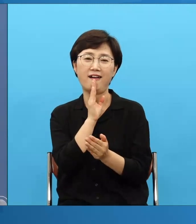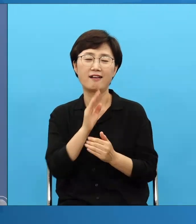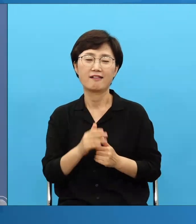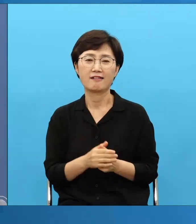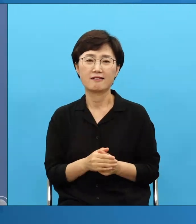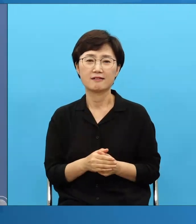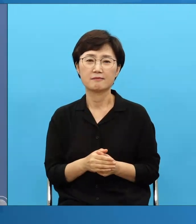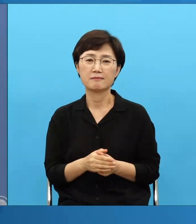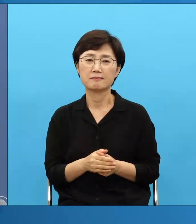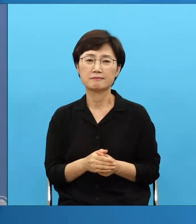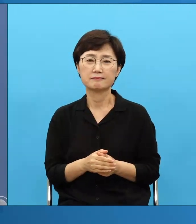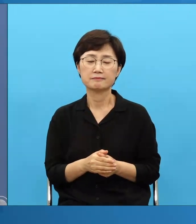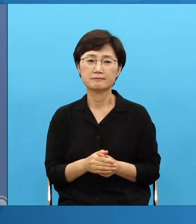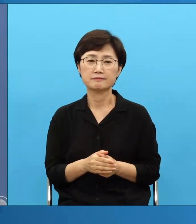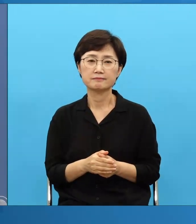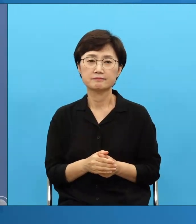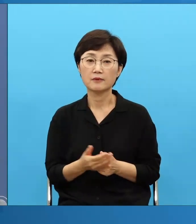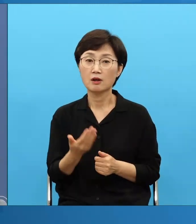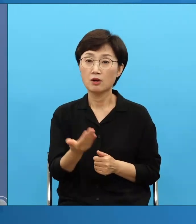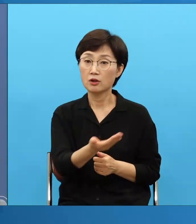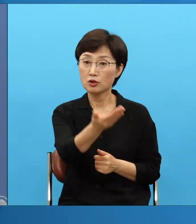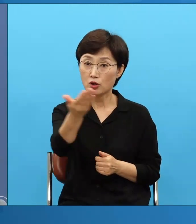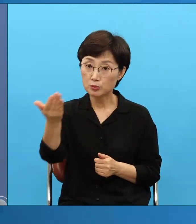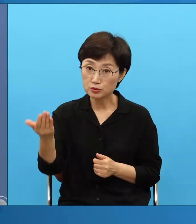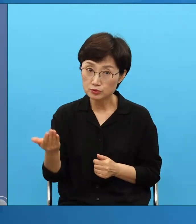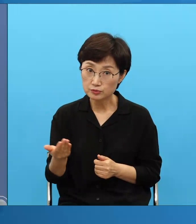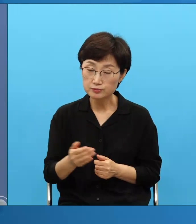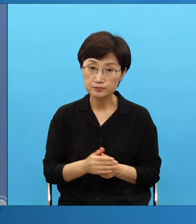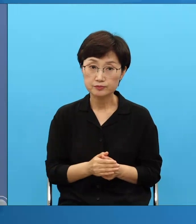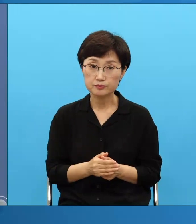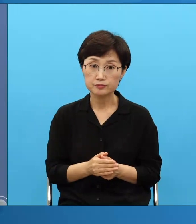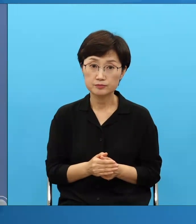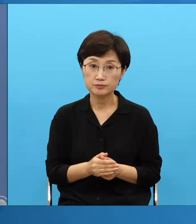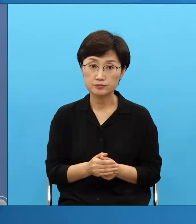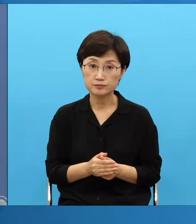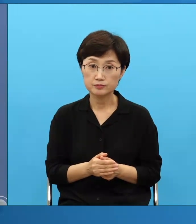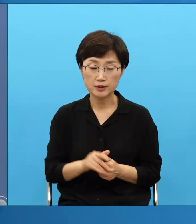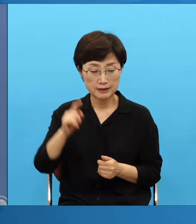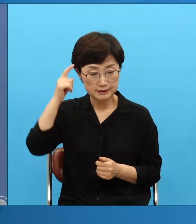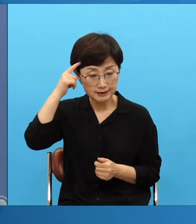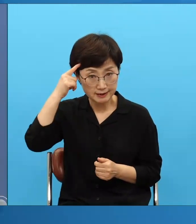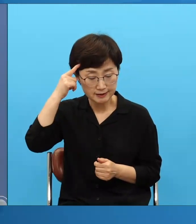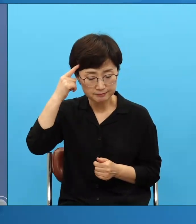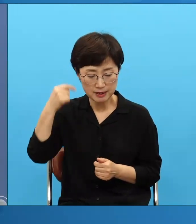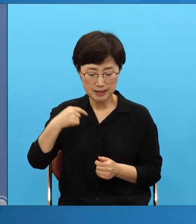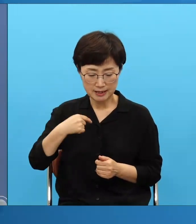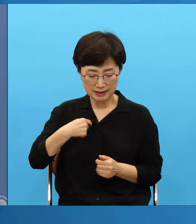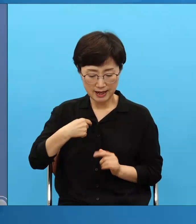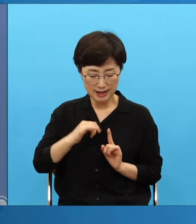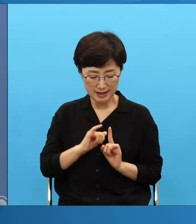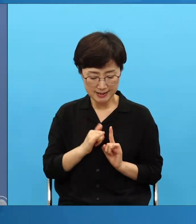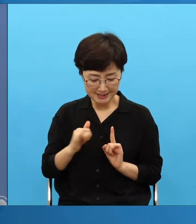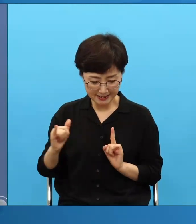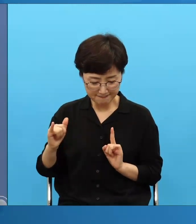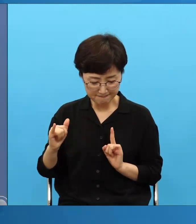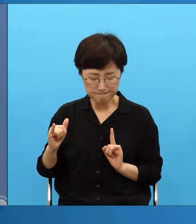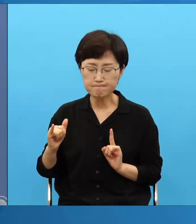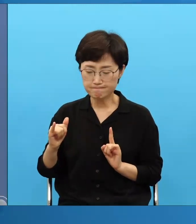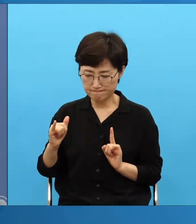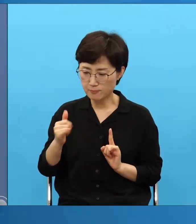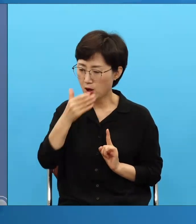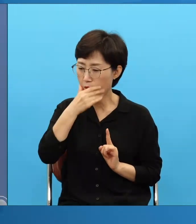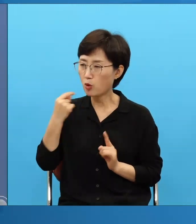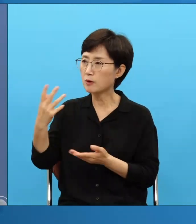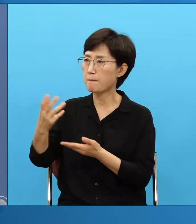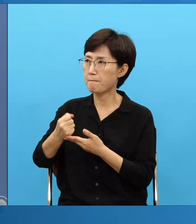Sunday. 여러분 한 명이 아무도 못하는 걸 할 수 있다니까요. Now you one person can 자, do something that 보세요. nobody